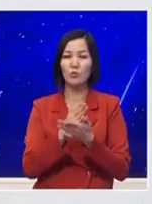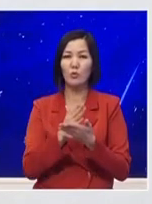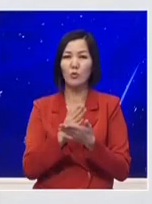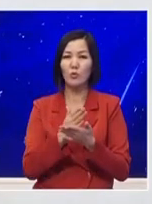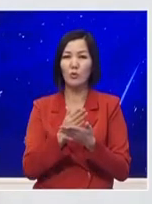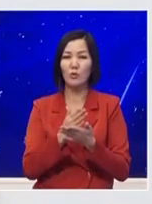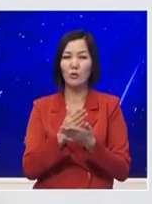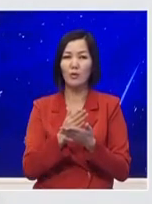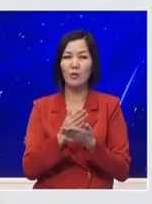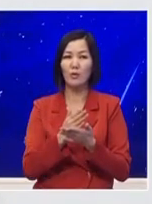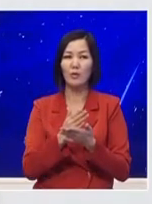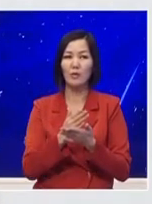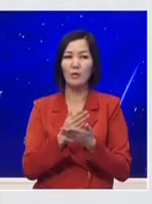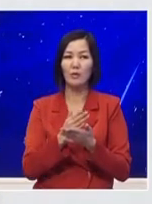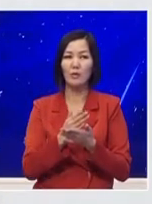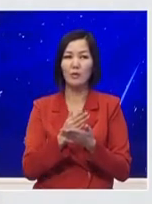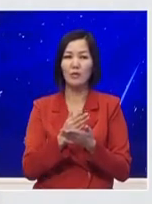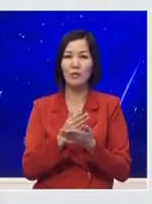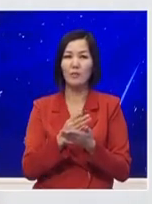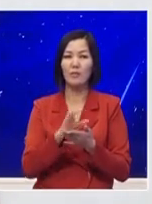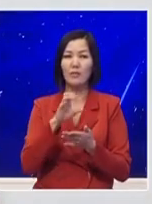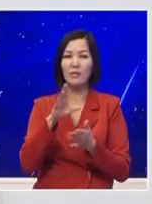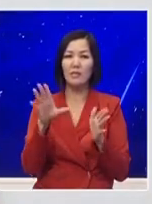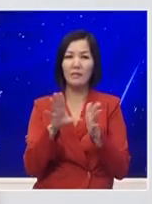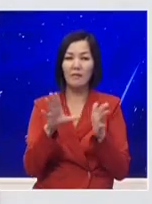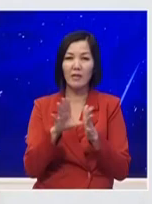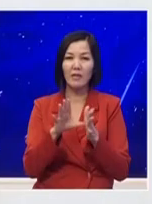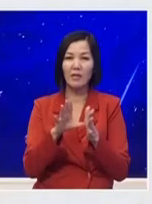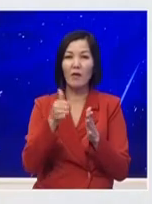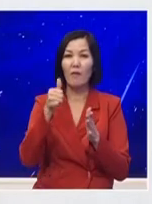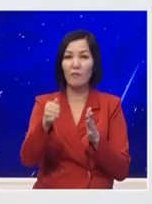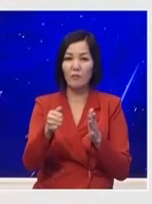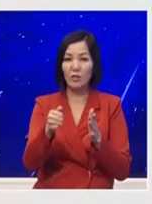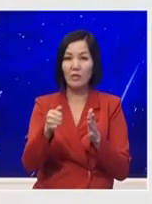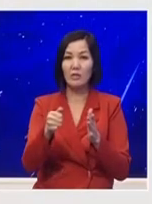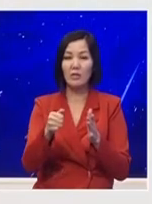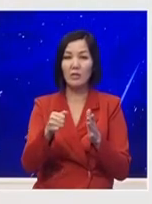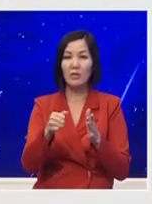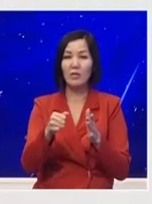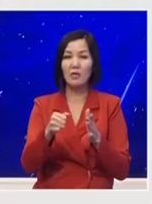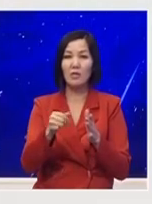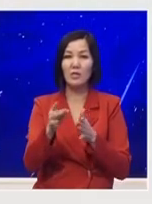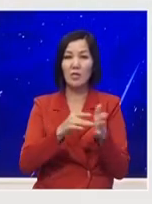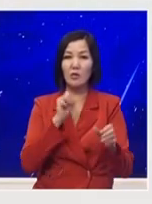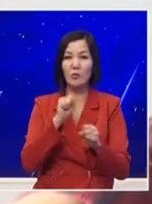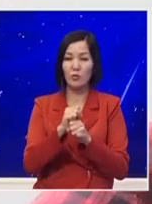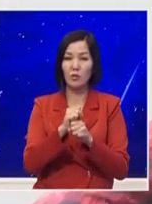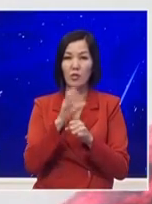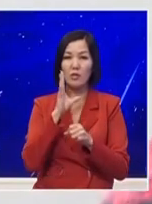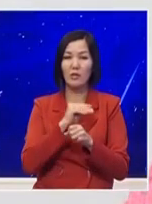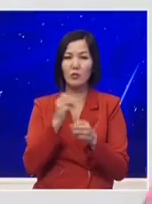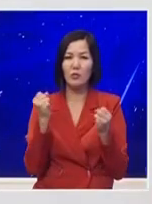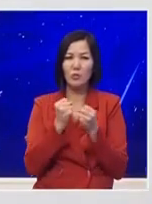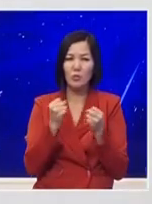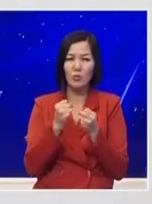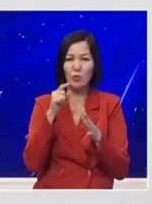істемейді. Бір свет жақсақ, біреусі күйіп кетеді. Коридорға анандай нені іліп қойдық. Мұз міне стенаның бәрі